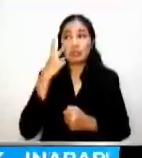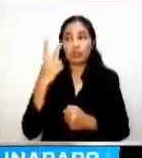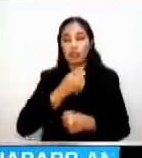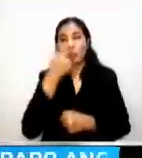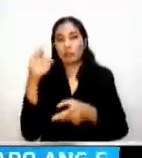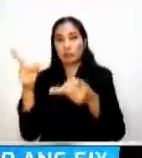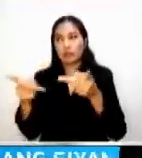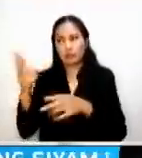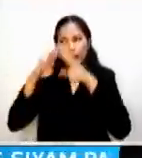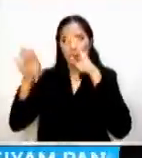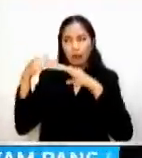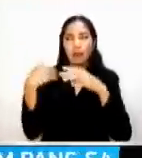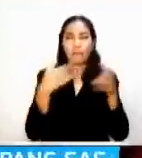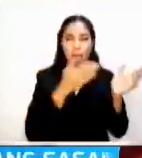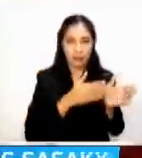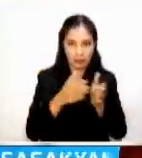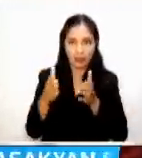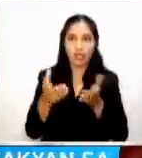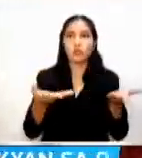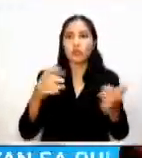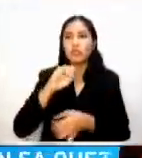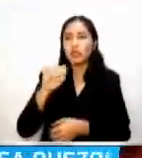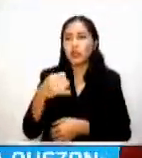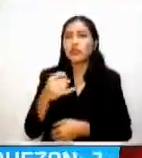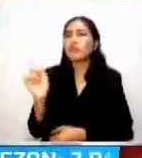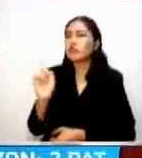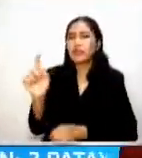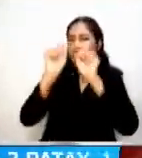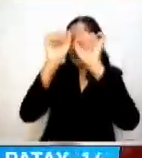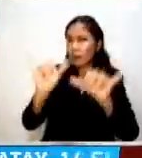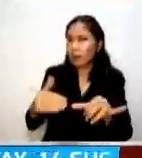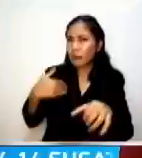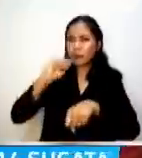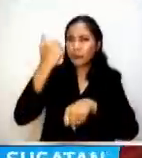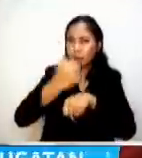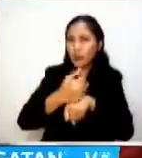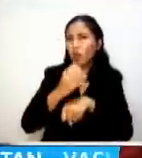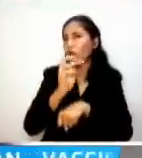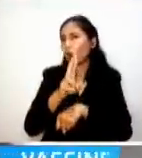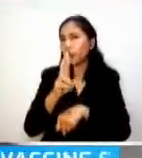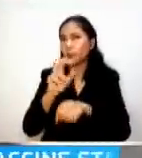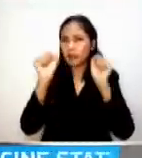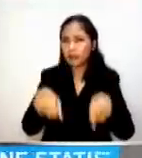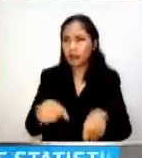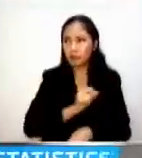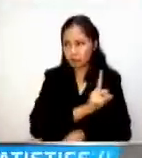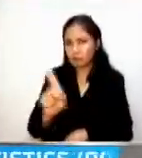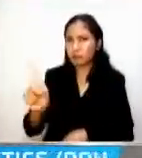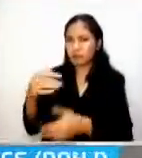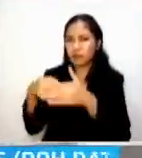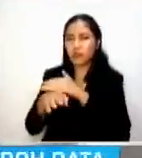ano ang kanilang sistema dyan, June? By appointment ba yan? Inaabisuhan sila o pwedeng mag-walk-in? Ay, di. Pwede. Nakalatag